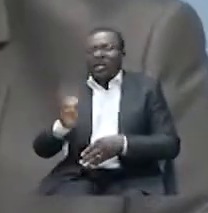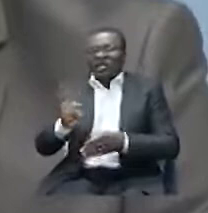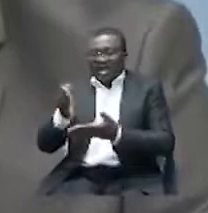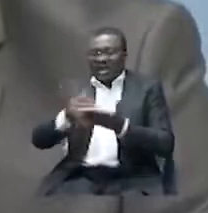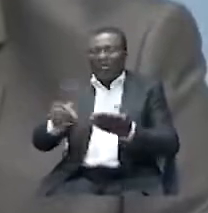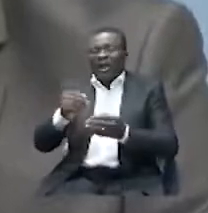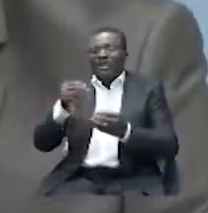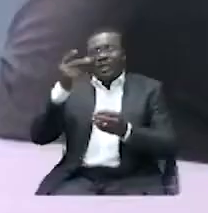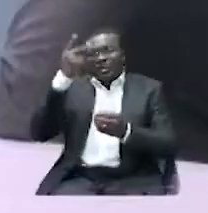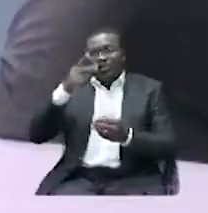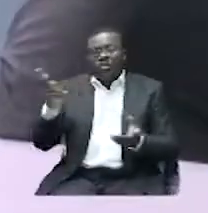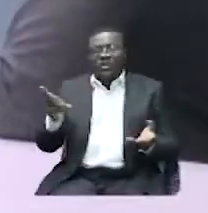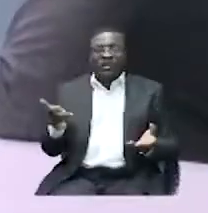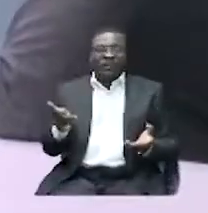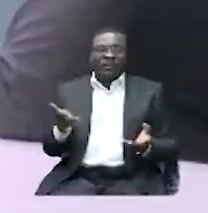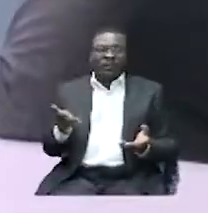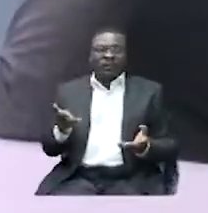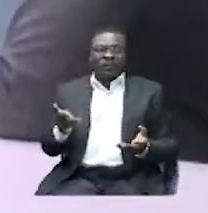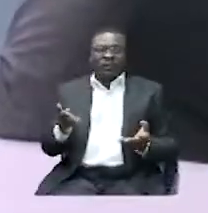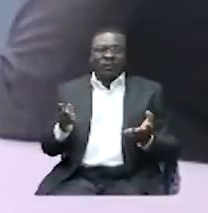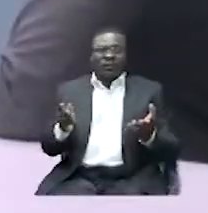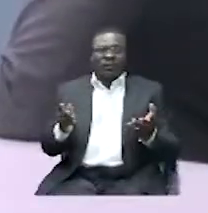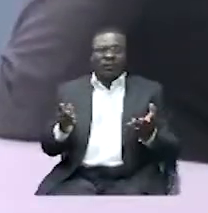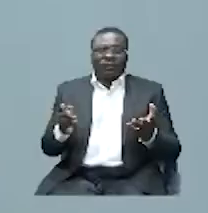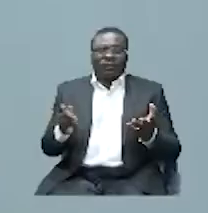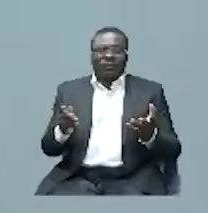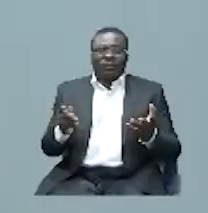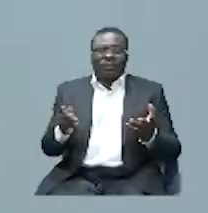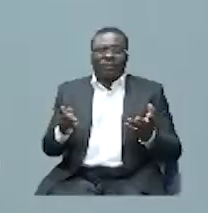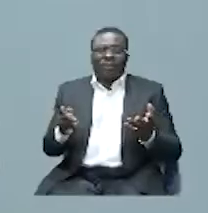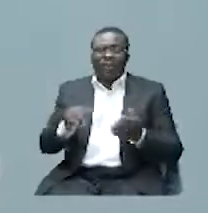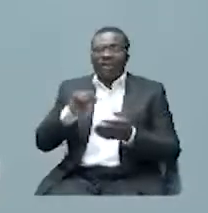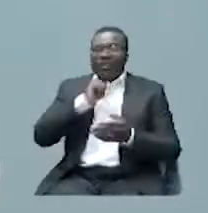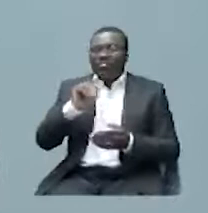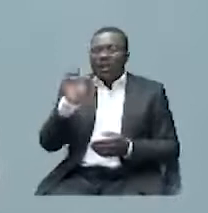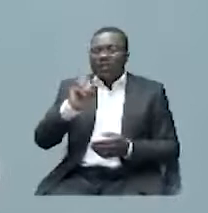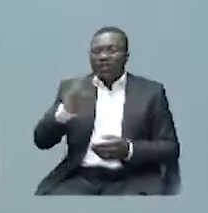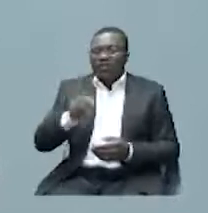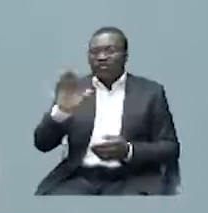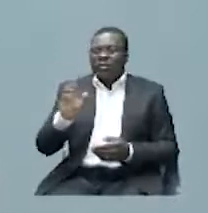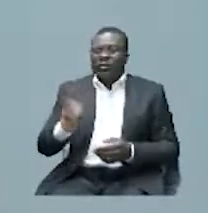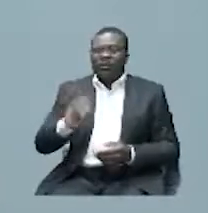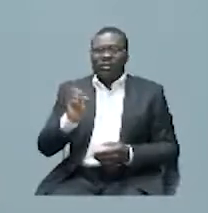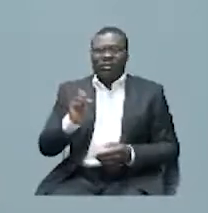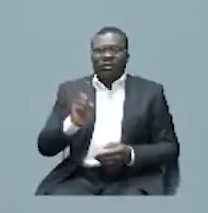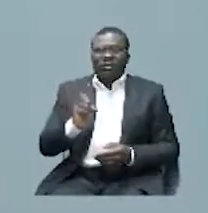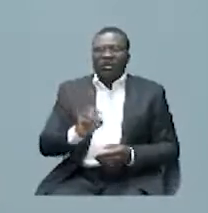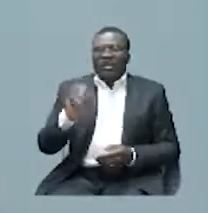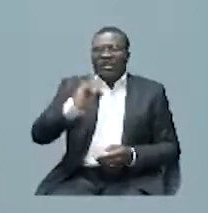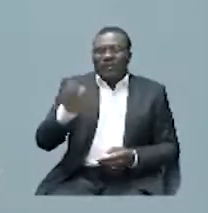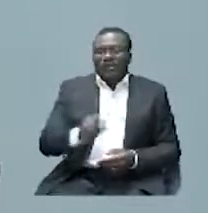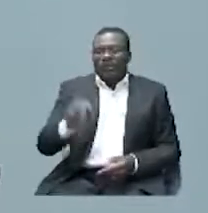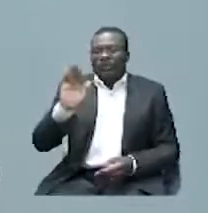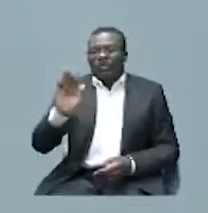public de ces partis politiques. Non, pourquoi une telle proposition? Ce n'est pas 0,5% du budget, non. C'est 0,5% de nos